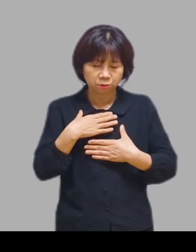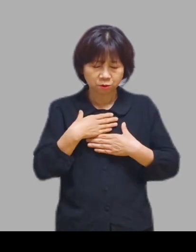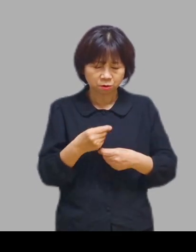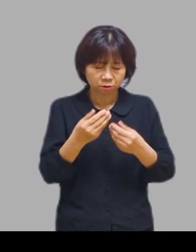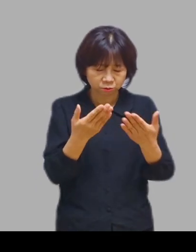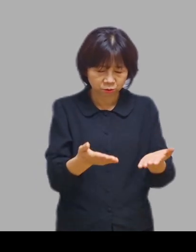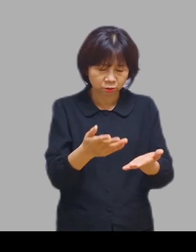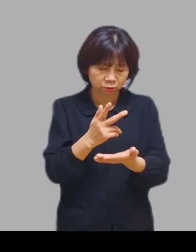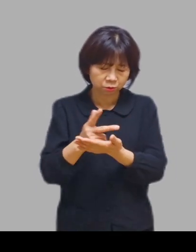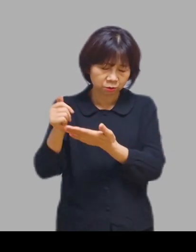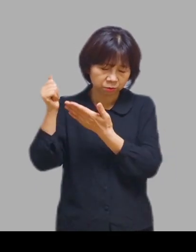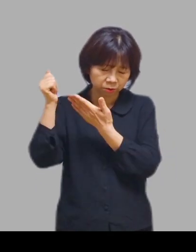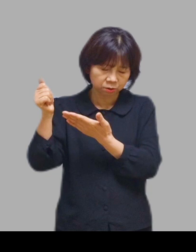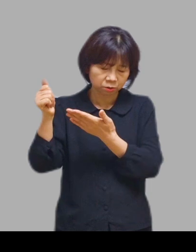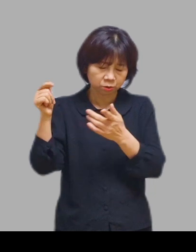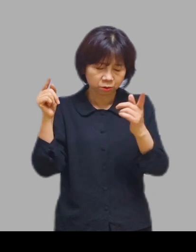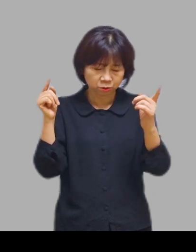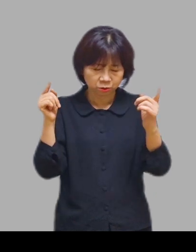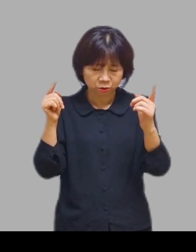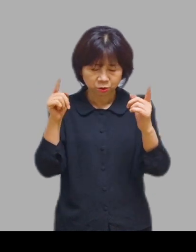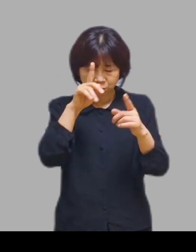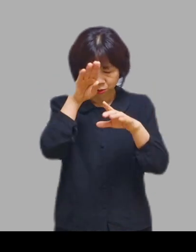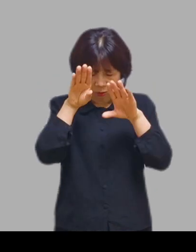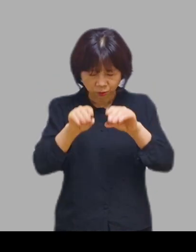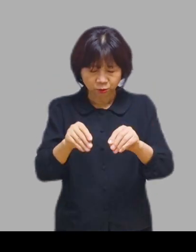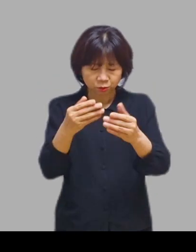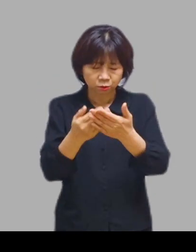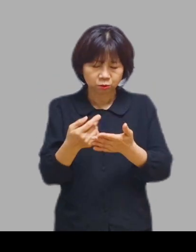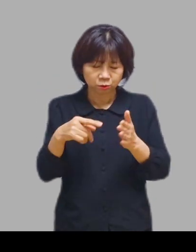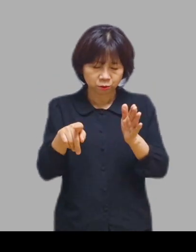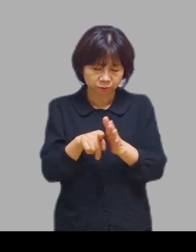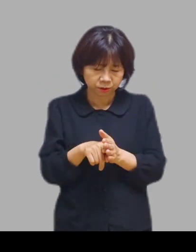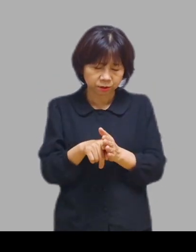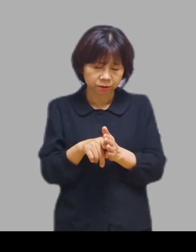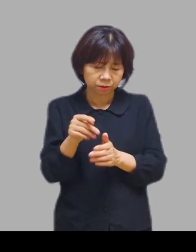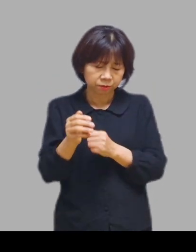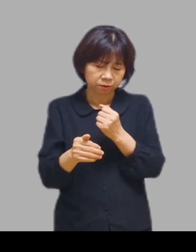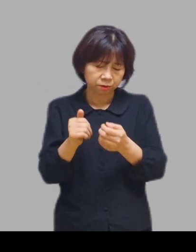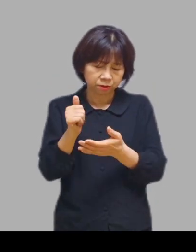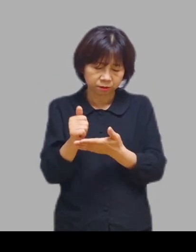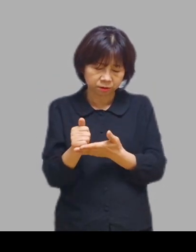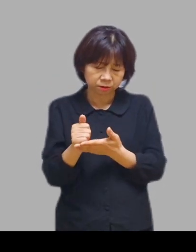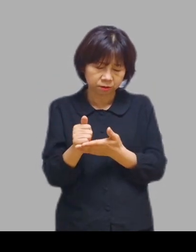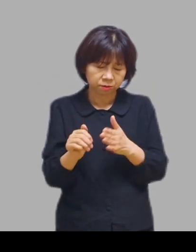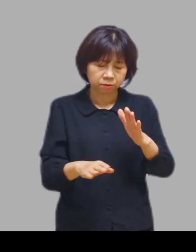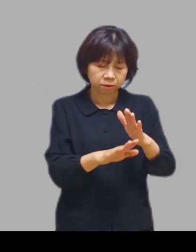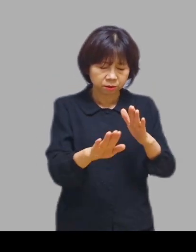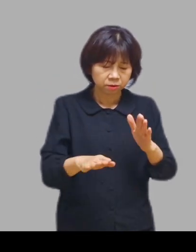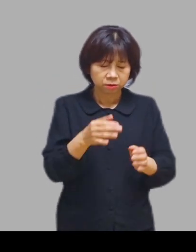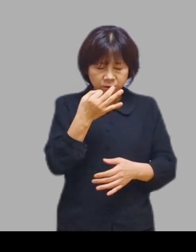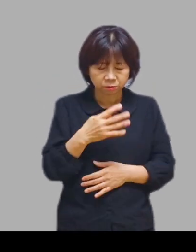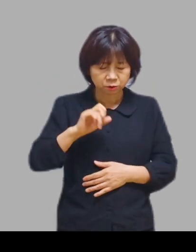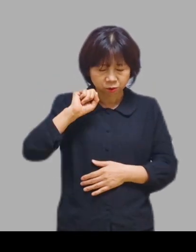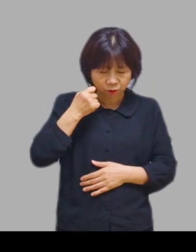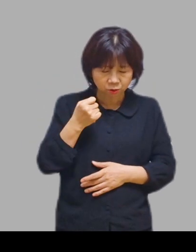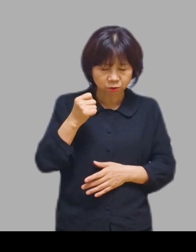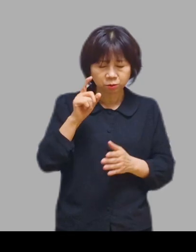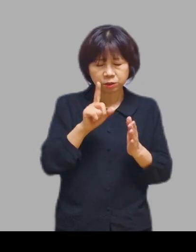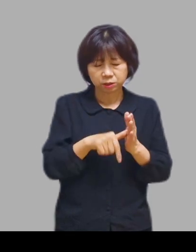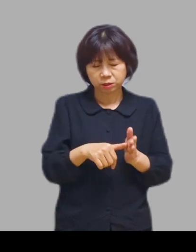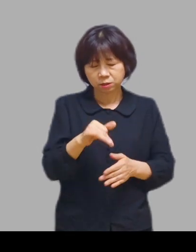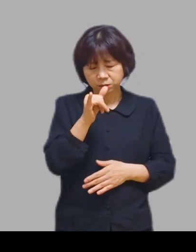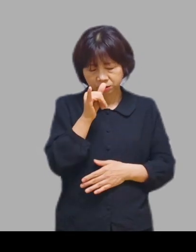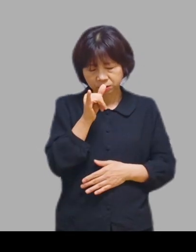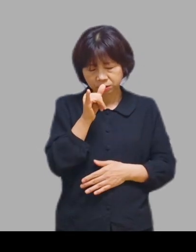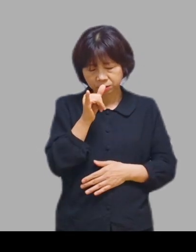주시며 주님께서 고쳐주실 줄 믿습니다. 하나님, 그 가정에 어렵고 힘든 시간을 보내는